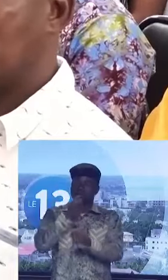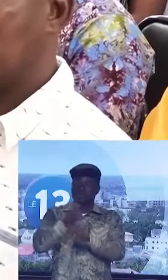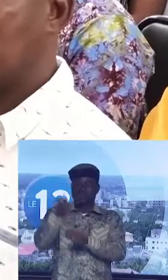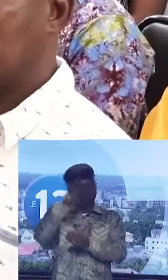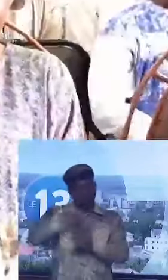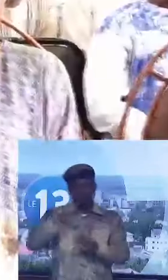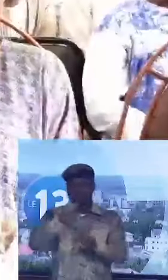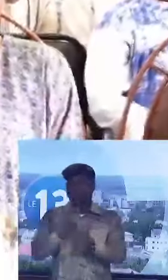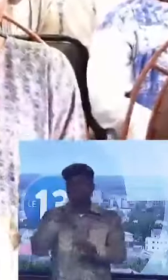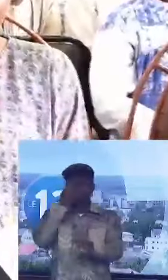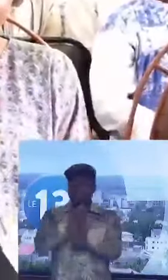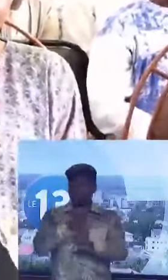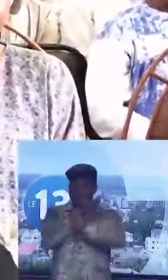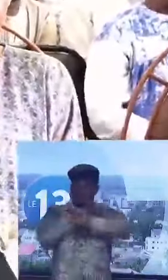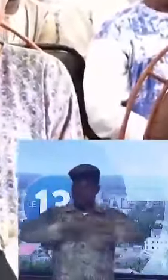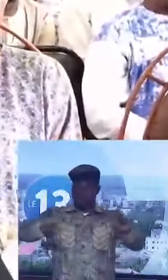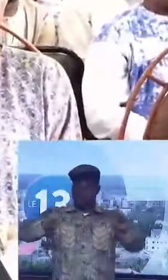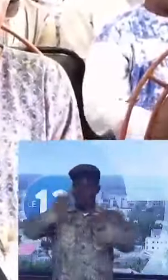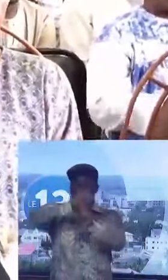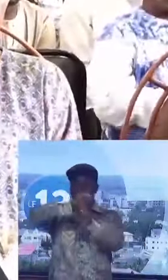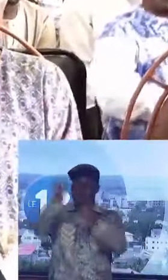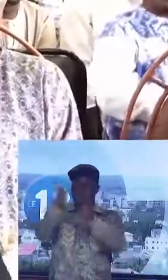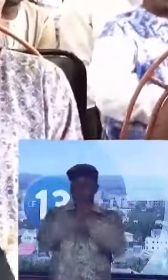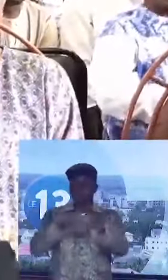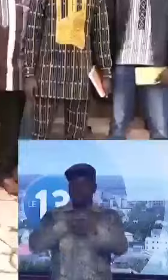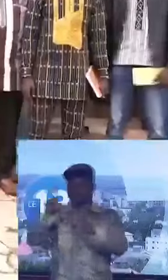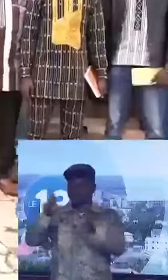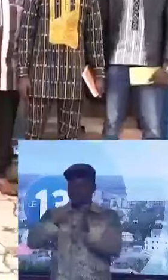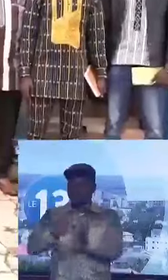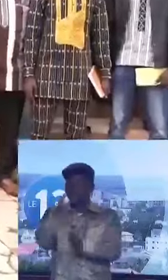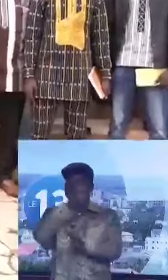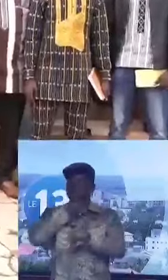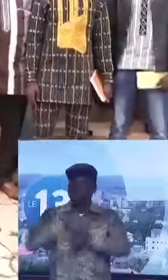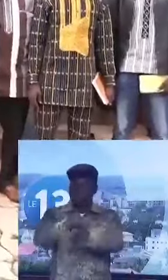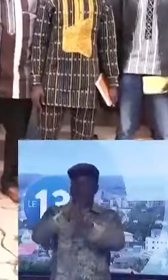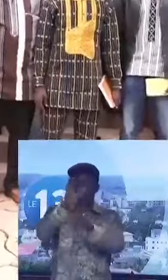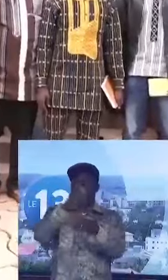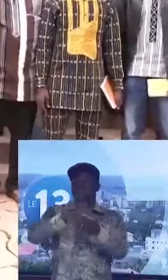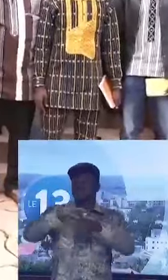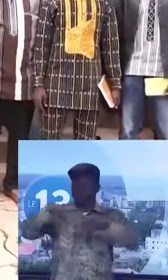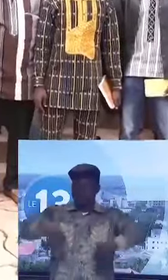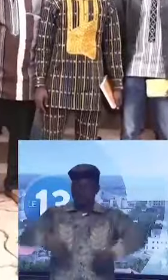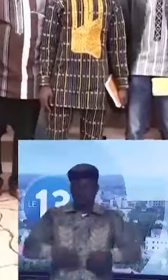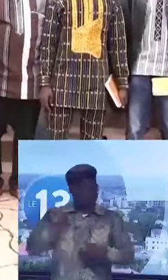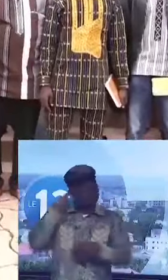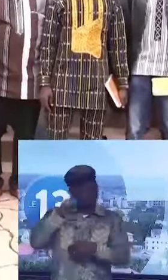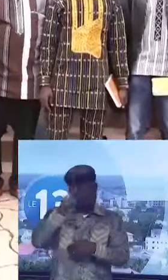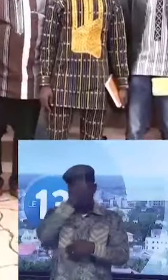socio-professionnelle des jeunes. C'est là pour la relance économique de Bobo-Dioulasso.